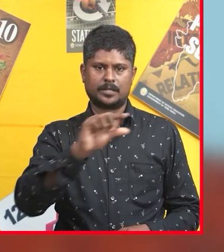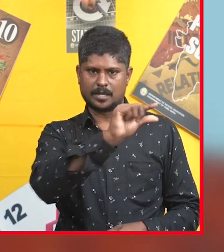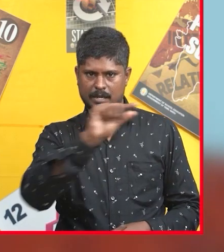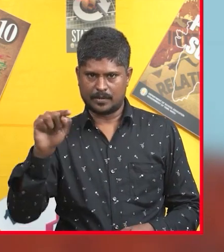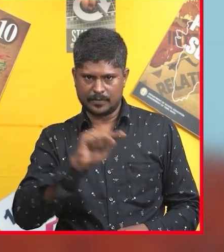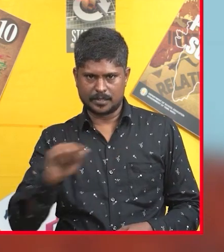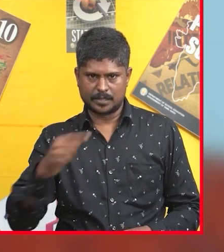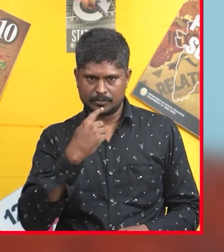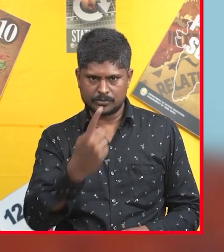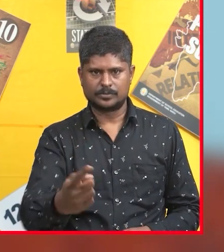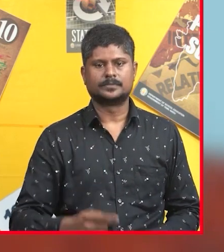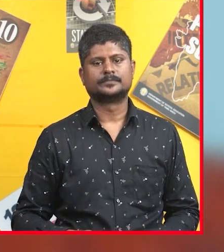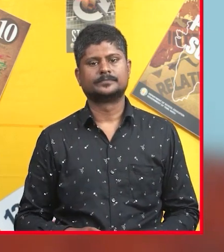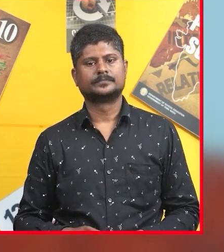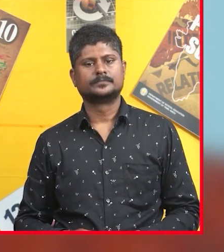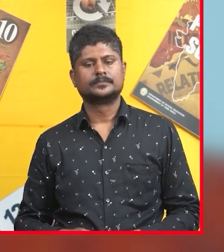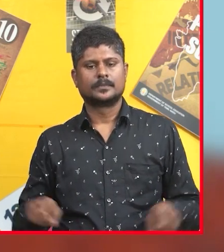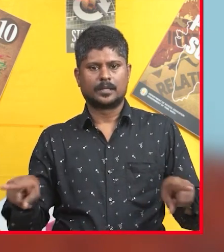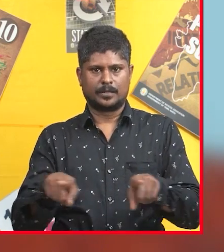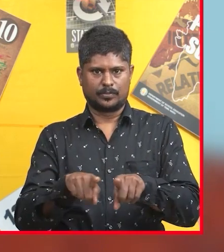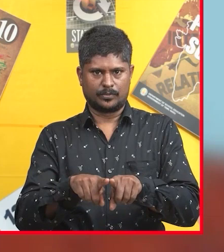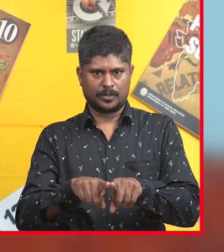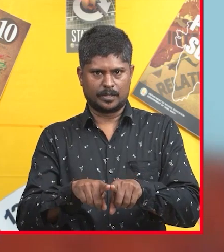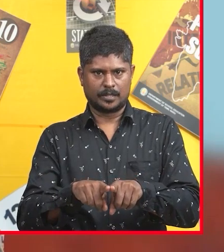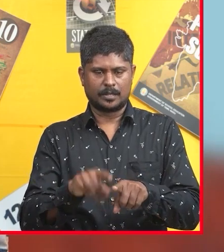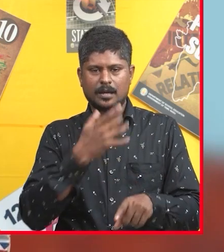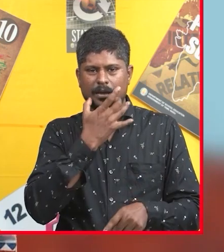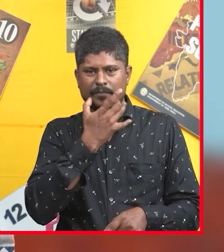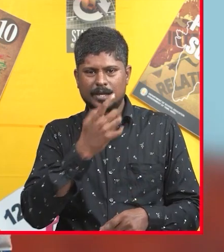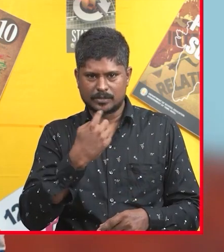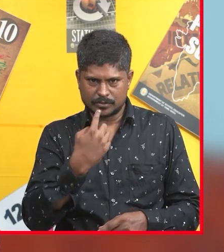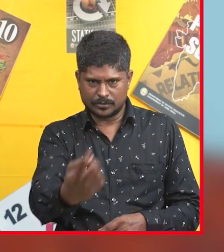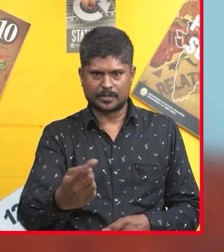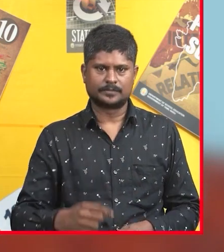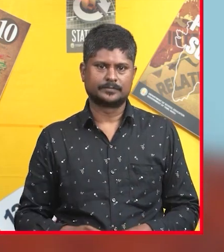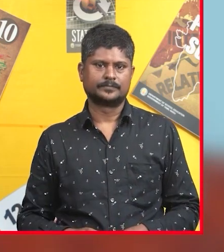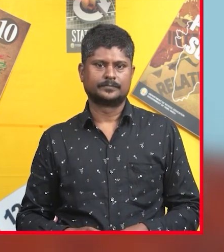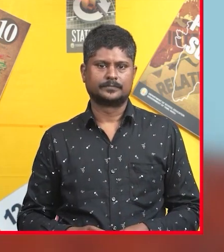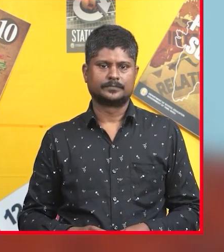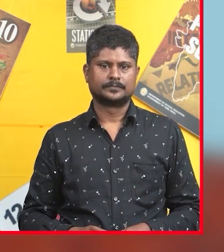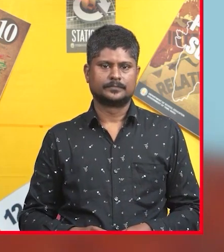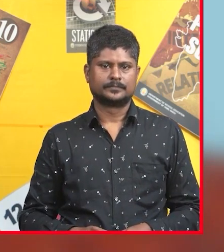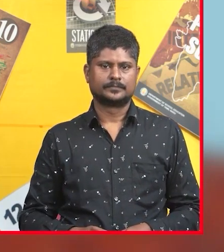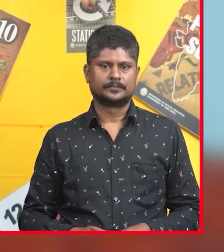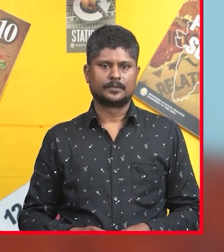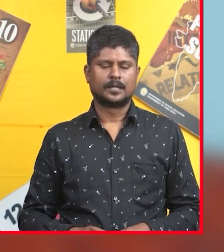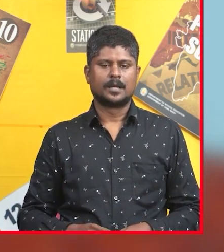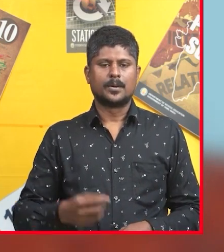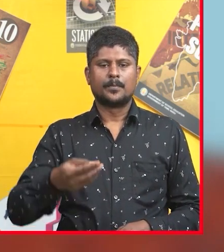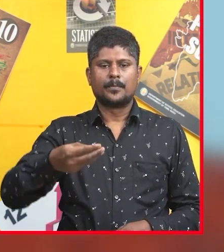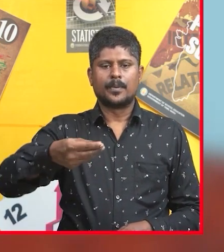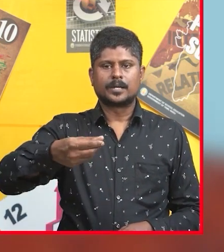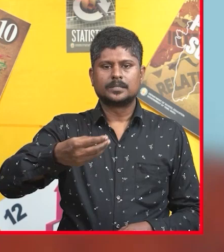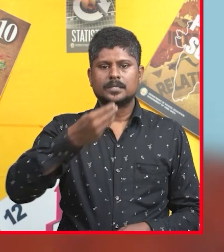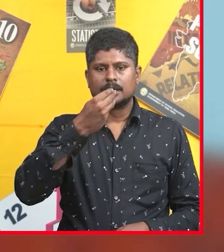அடி சொல்லுது. சரிங்களா? அதே மாதிரி ஔவையார் சொல்றாரு பாருங்க, ஔவையார் என்ன சொல்லியிருக்காருன்னு,